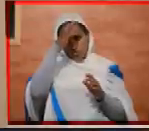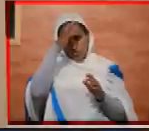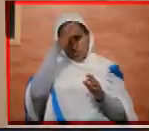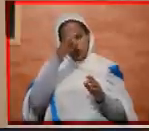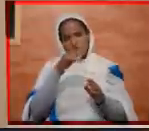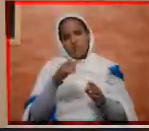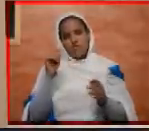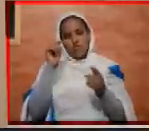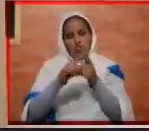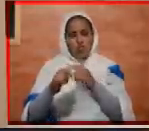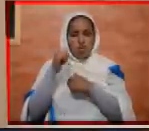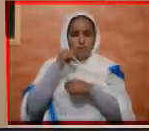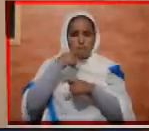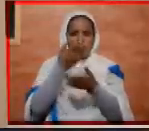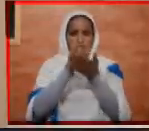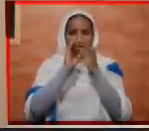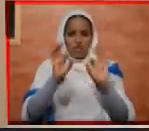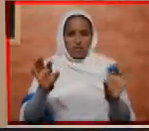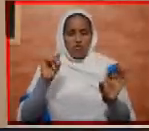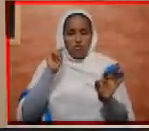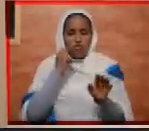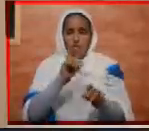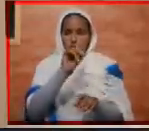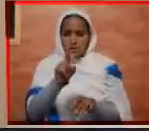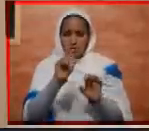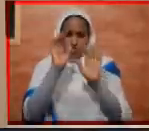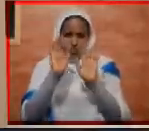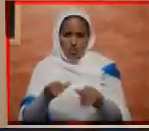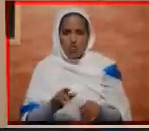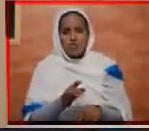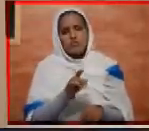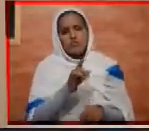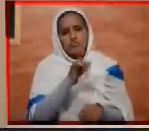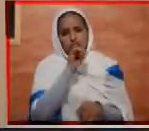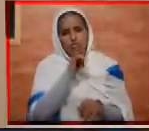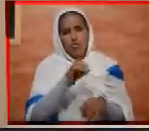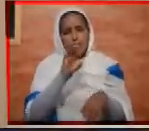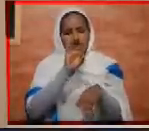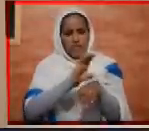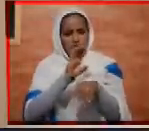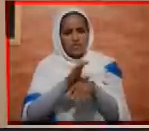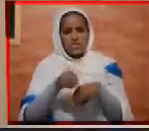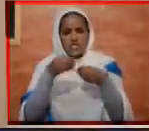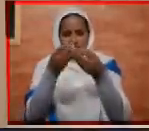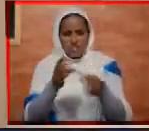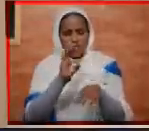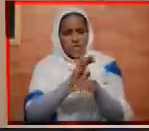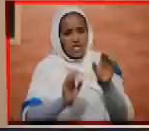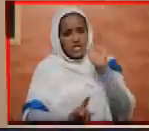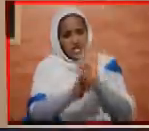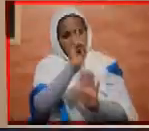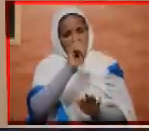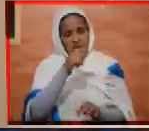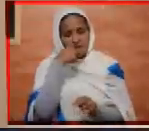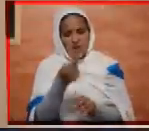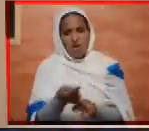በየደረጃው ያሉ አካላት፣ የቤተ ክርስቲያን መሪዎች፣ የሚያገባቸው የአብነት ትምህርት ቤቶች